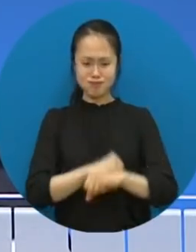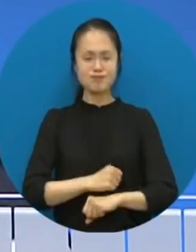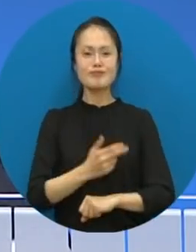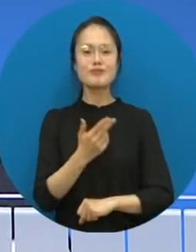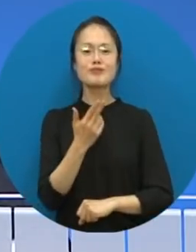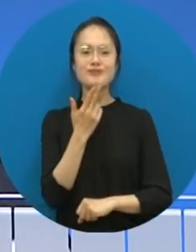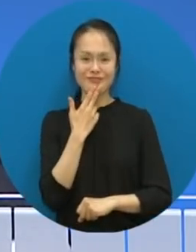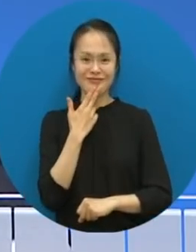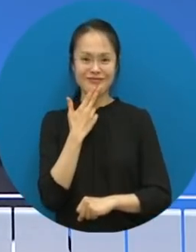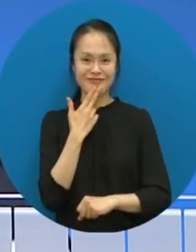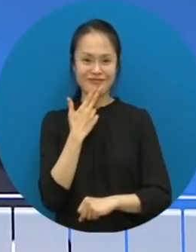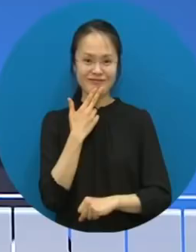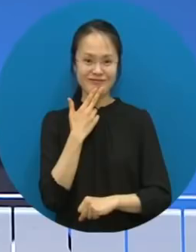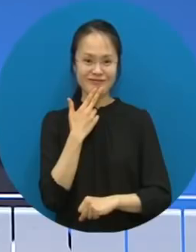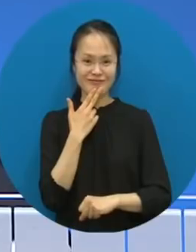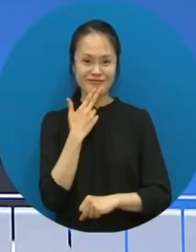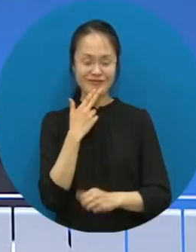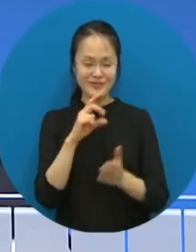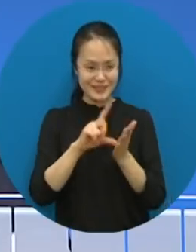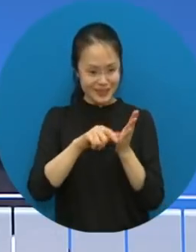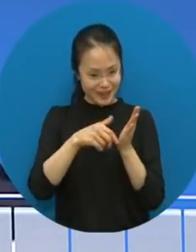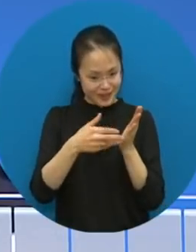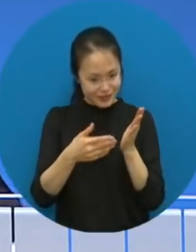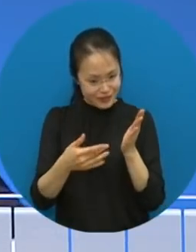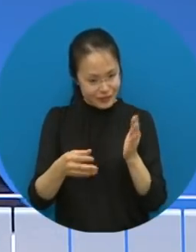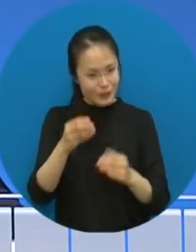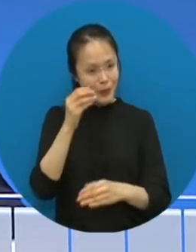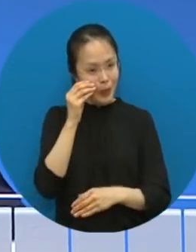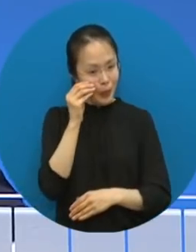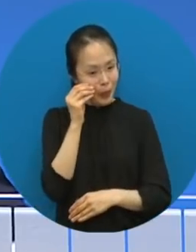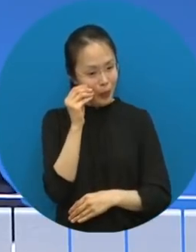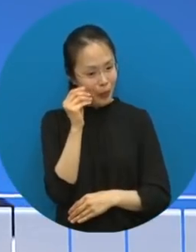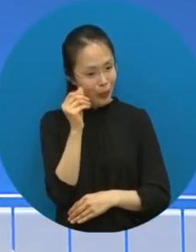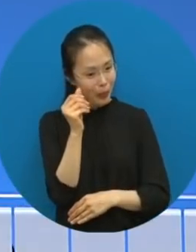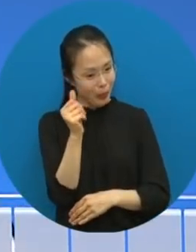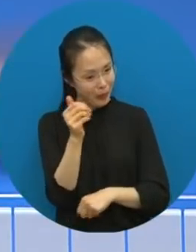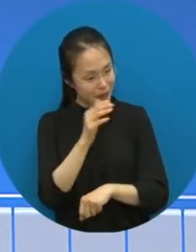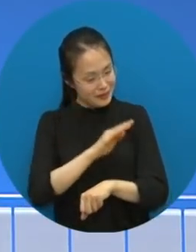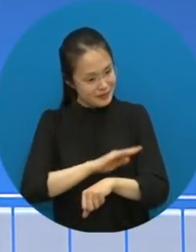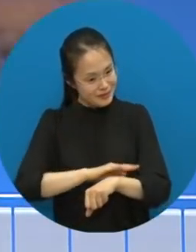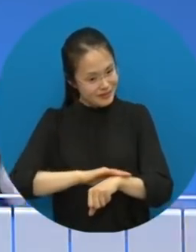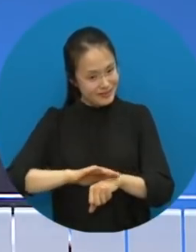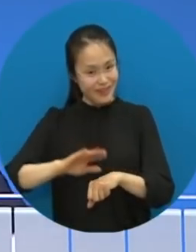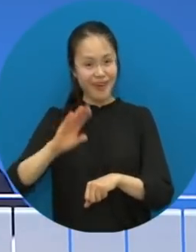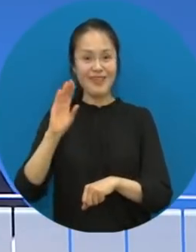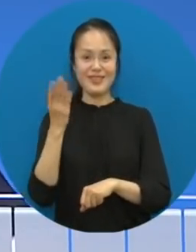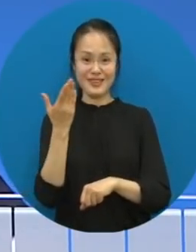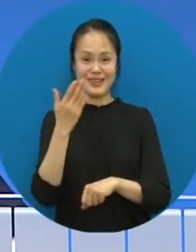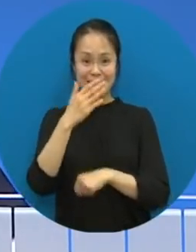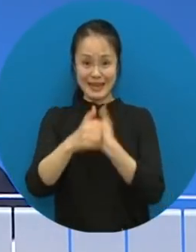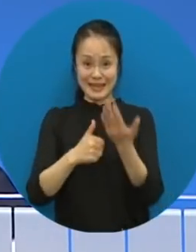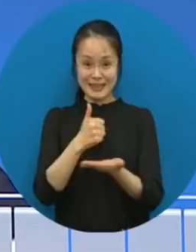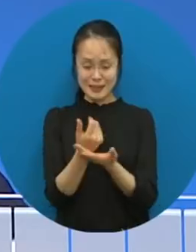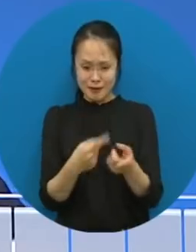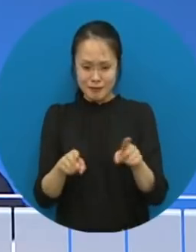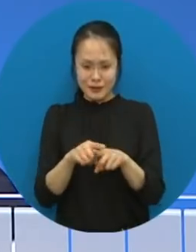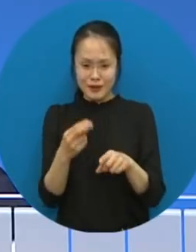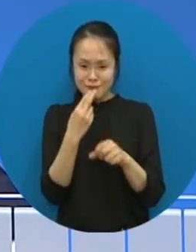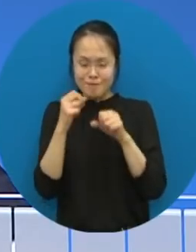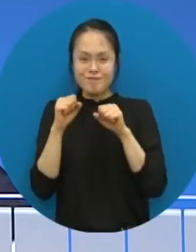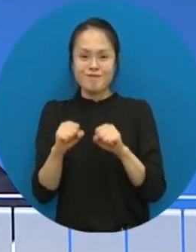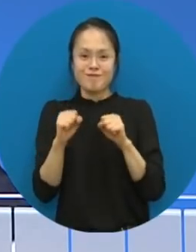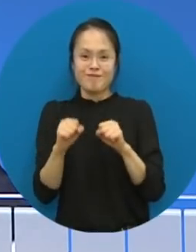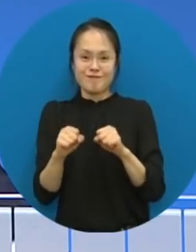점점 잘 됩니다. 오, 분명히 망할 것 같은데 하나님이 계속 나타나십니다.